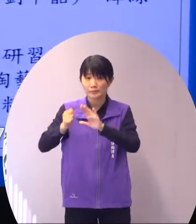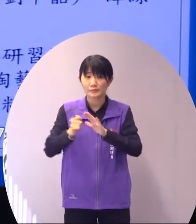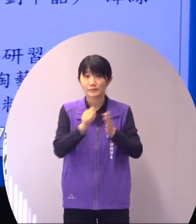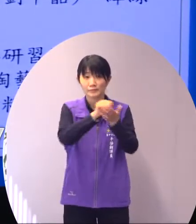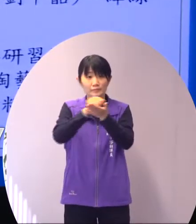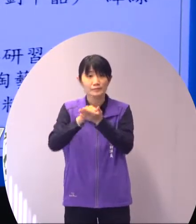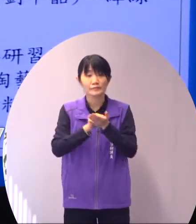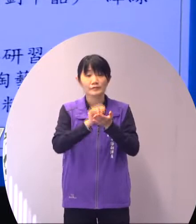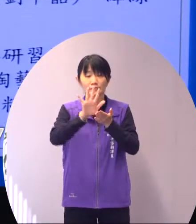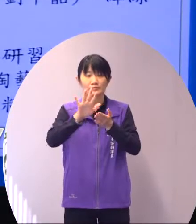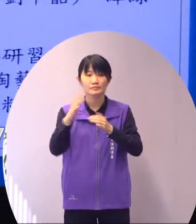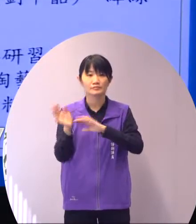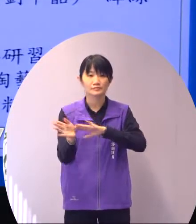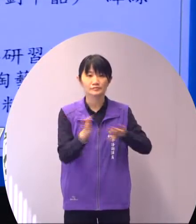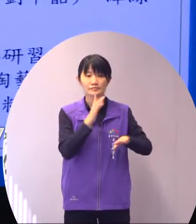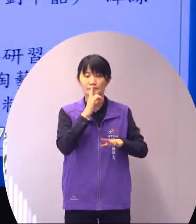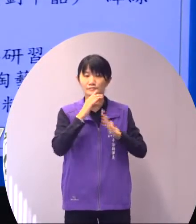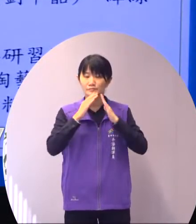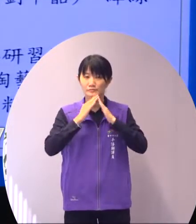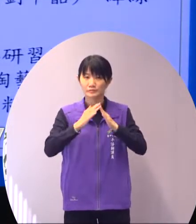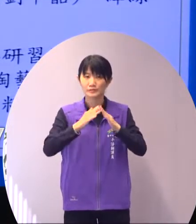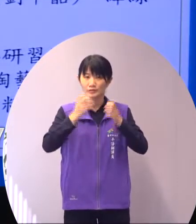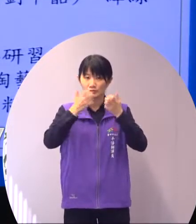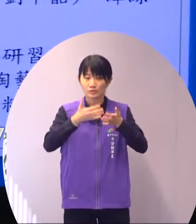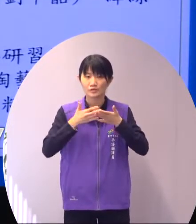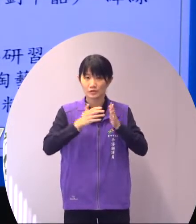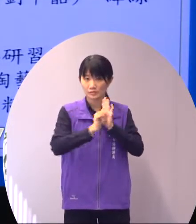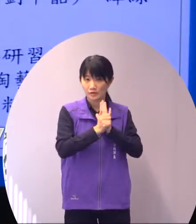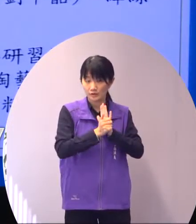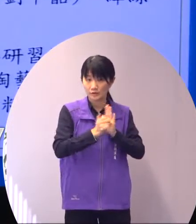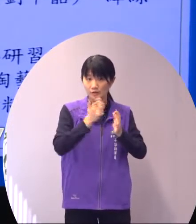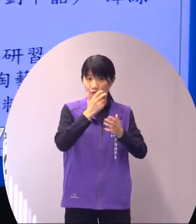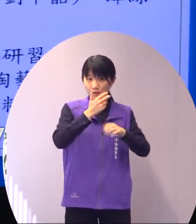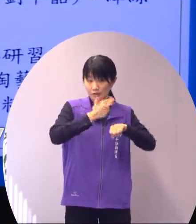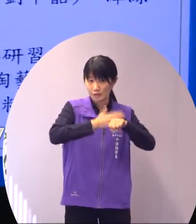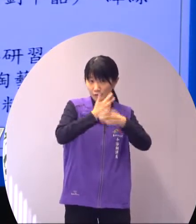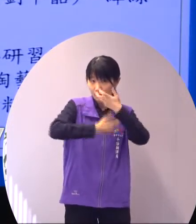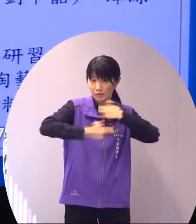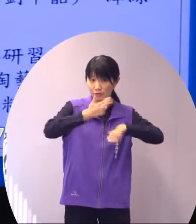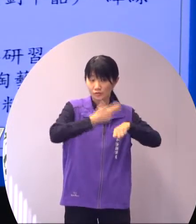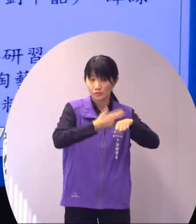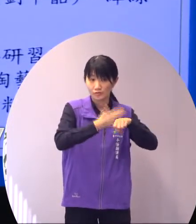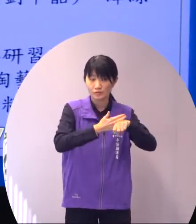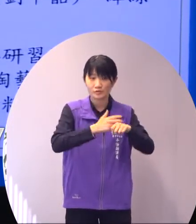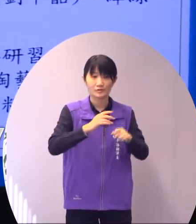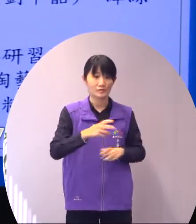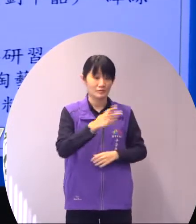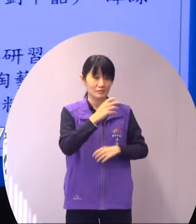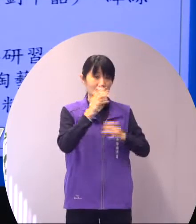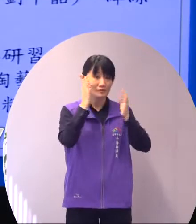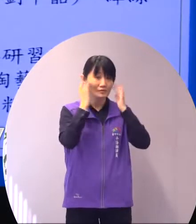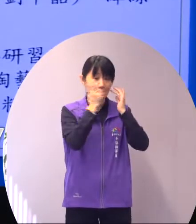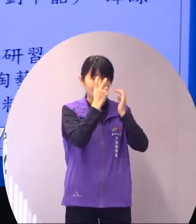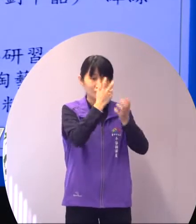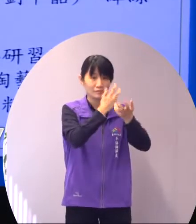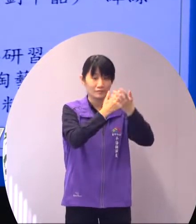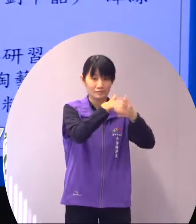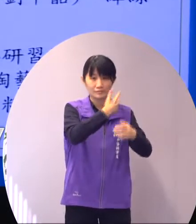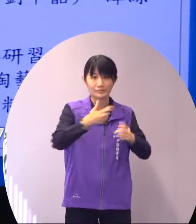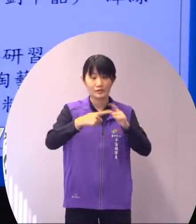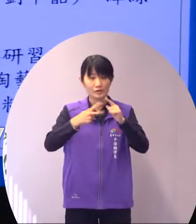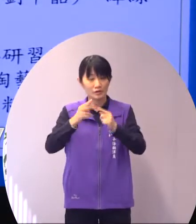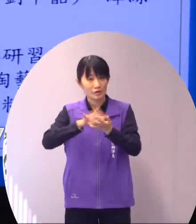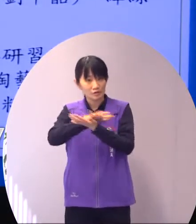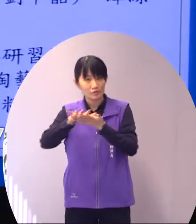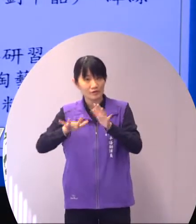央登录的为重要传统表演艺术的有南管戏曲跟乱弹戏，那与桃园市